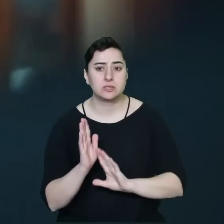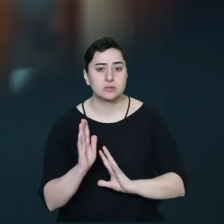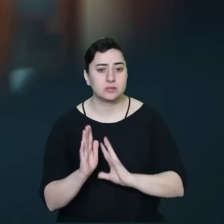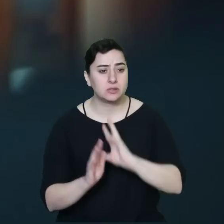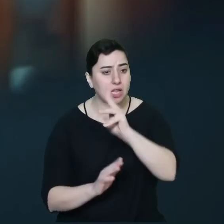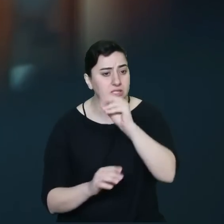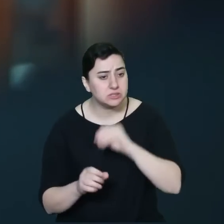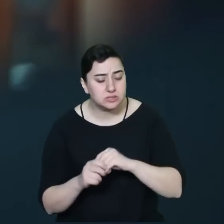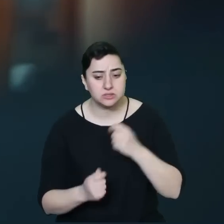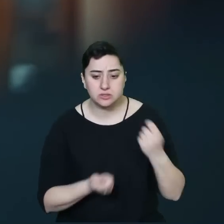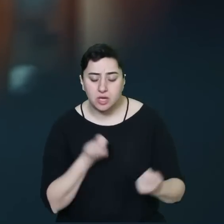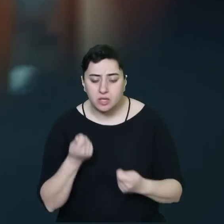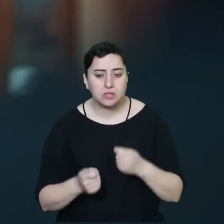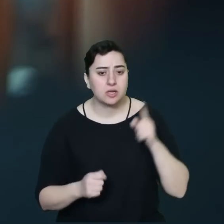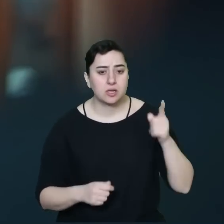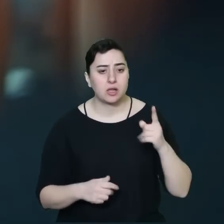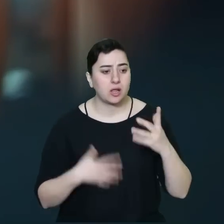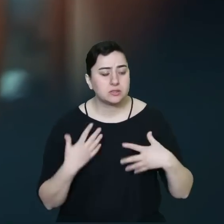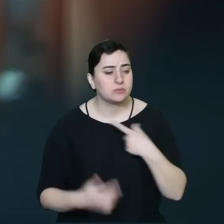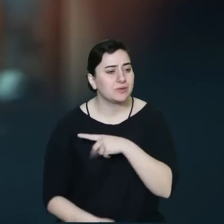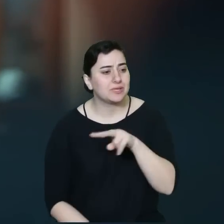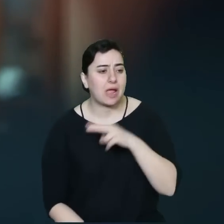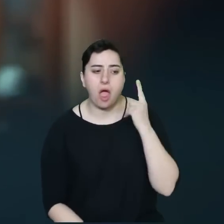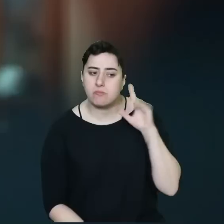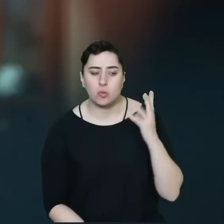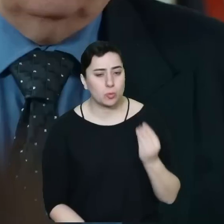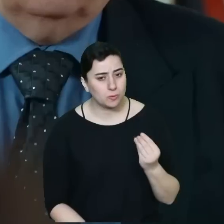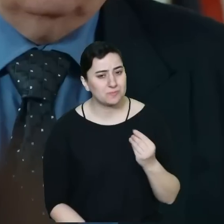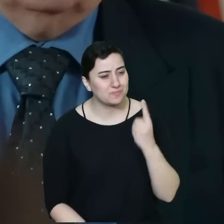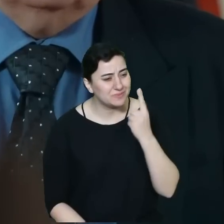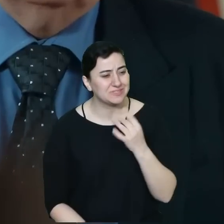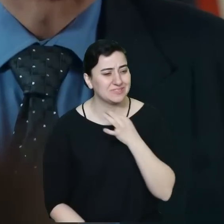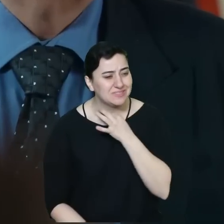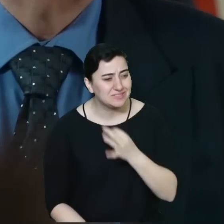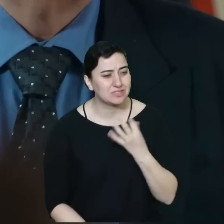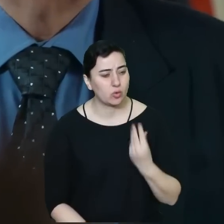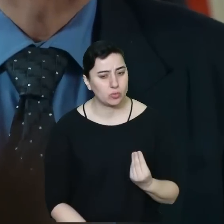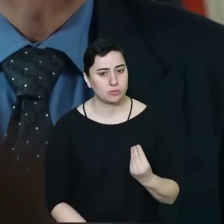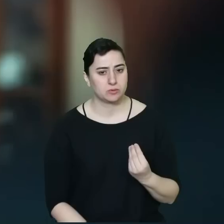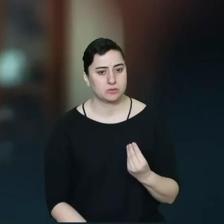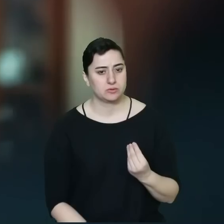kadar endişelendiğinizi bilmiyor olabilirler. Benim sizden hususi bir ricam olur.